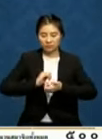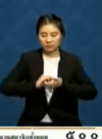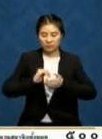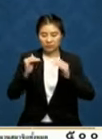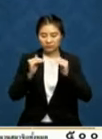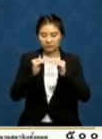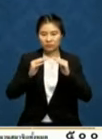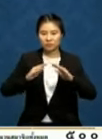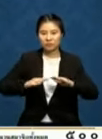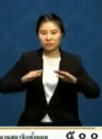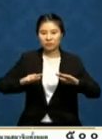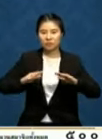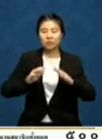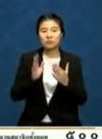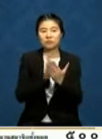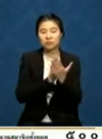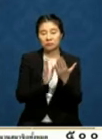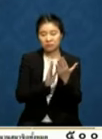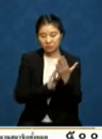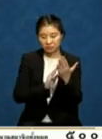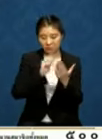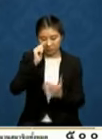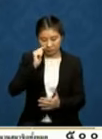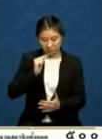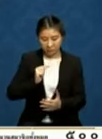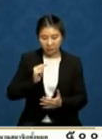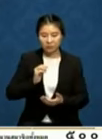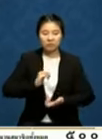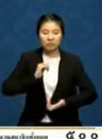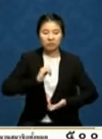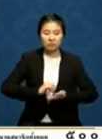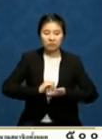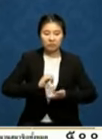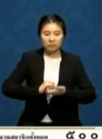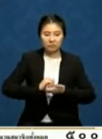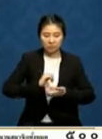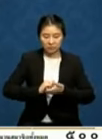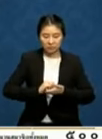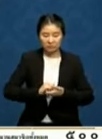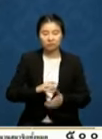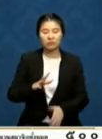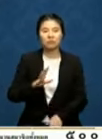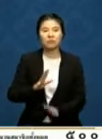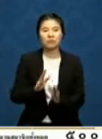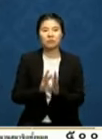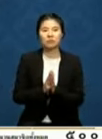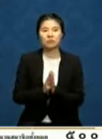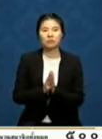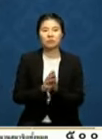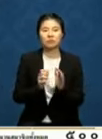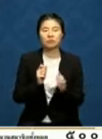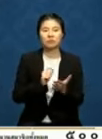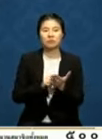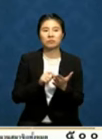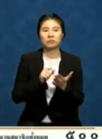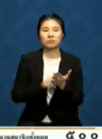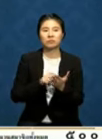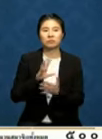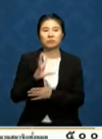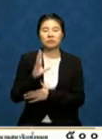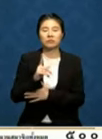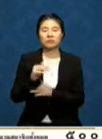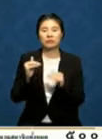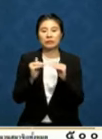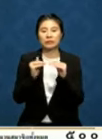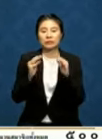เด็กที่ประเทศไทยเป็นรัฐภาคีข้อเสนอแนะทั่วไปฉบับที่8ที่ออกตามอนุสัญญาว่าด้วยสิท